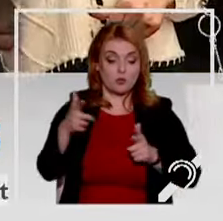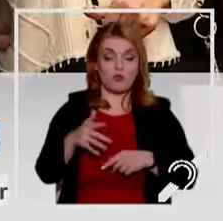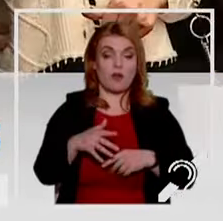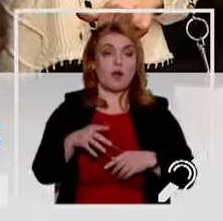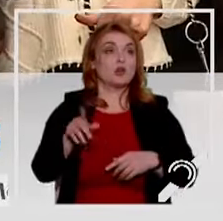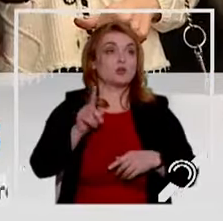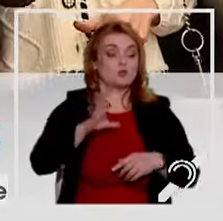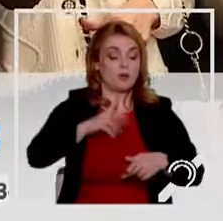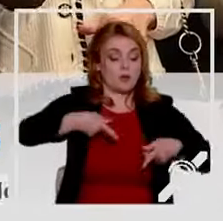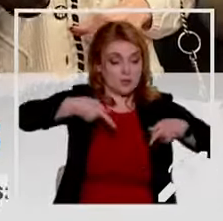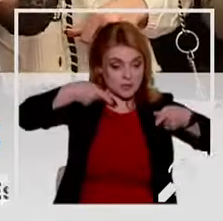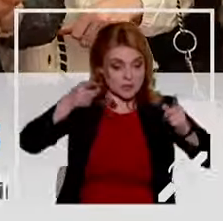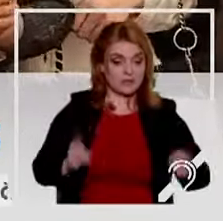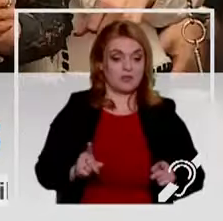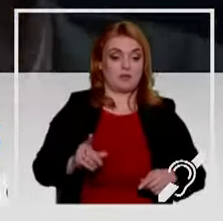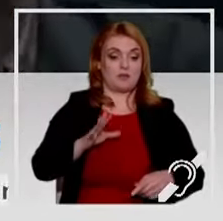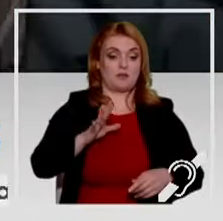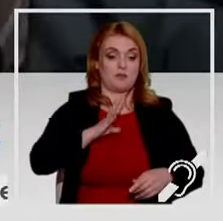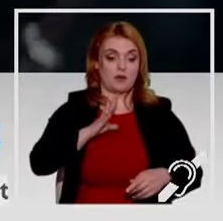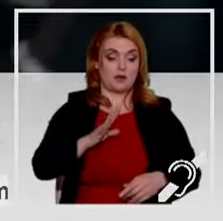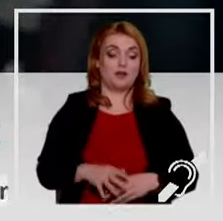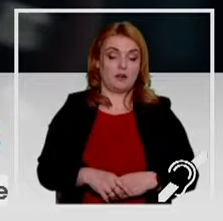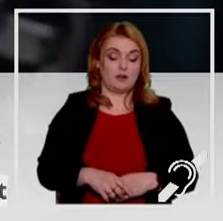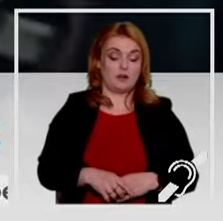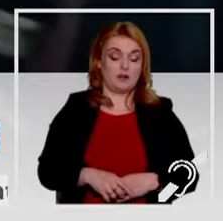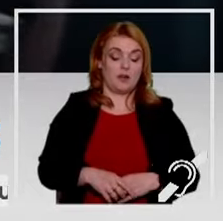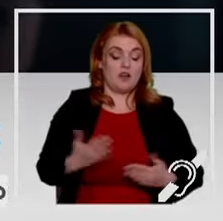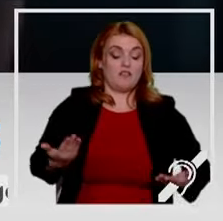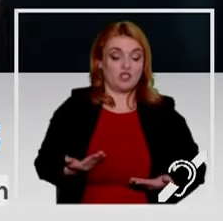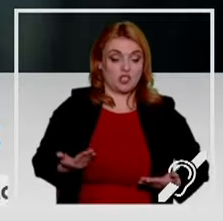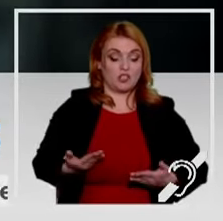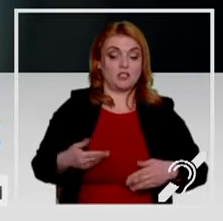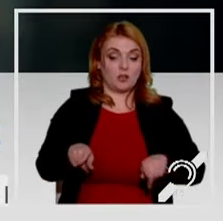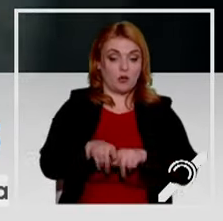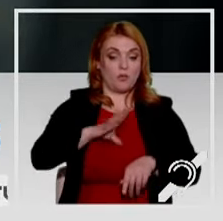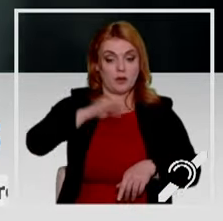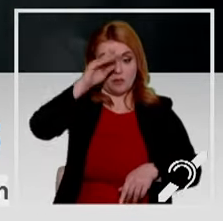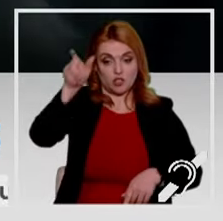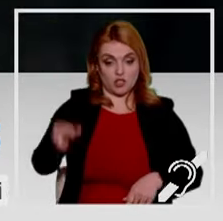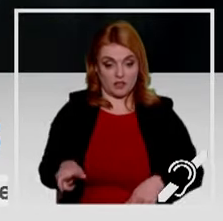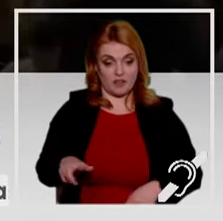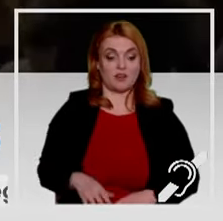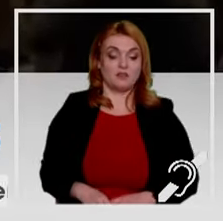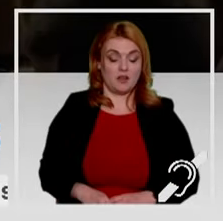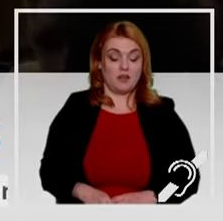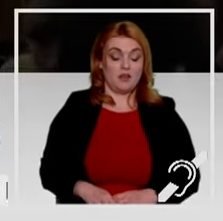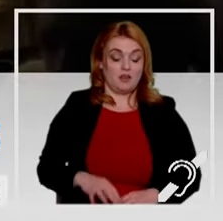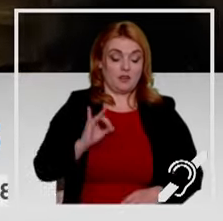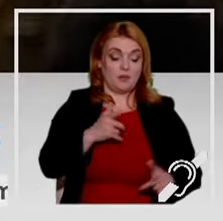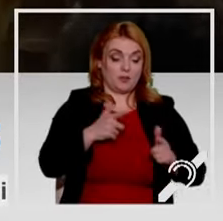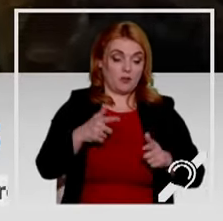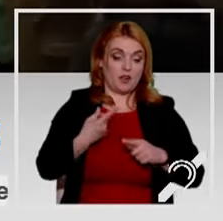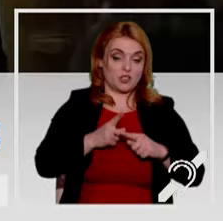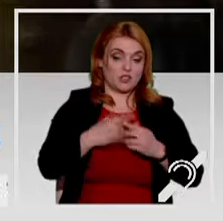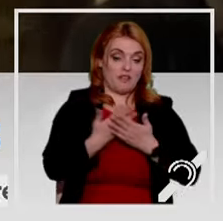Prutului. Regizoarea este Adriana Vasilcov. Robot apreciat în foarte multe țări. The very